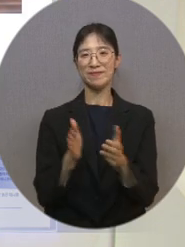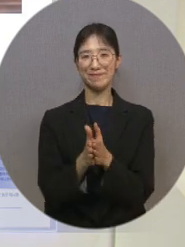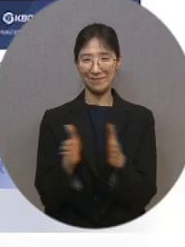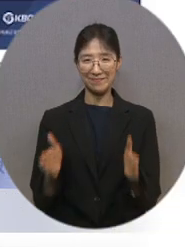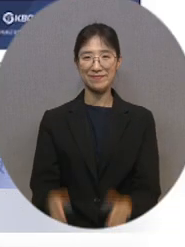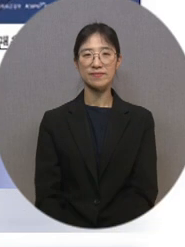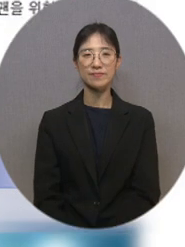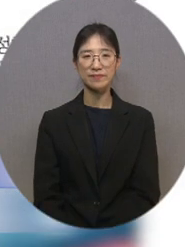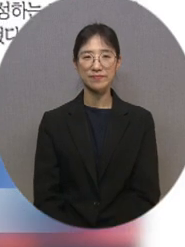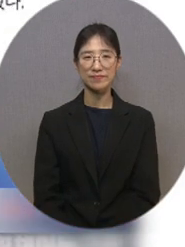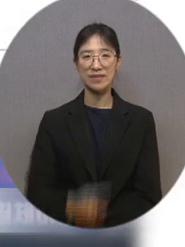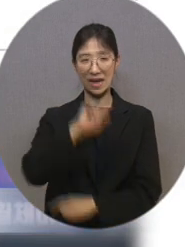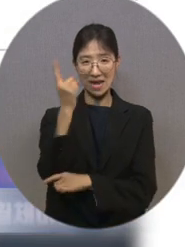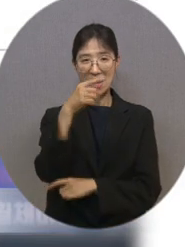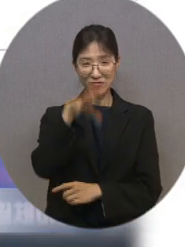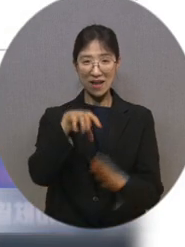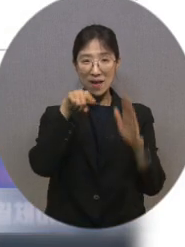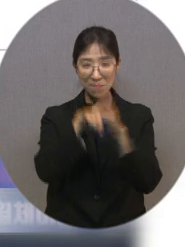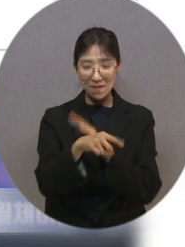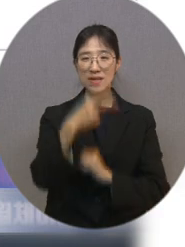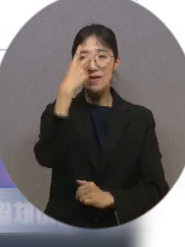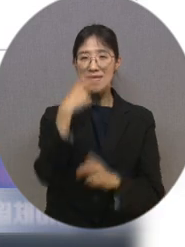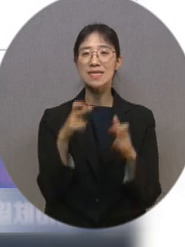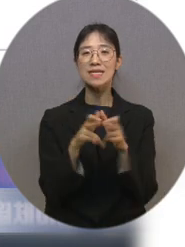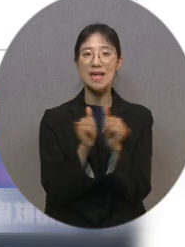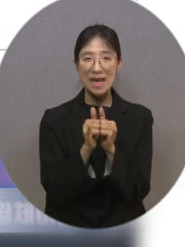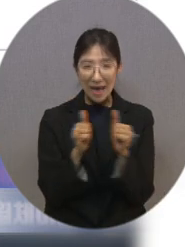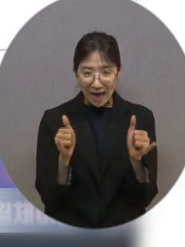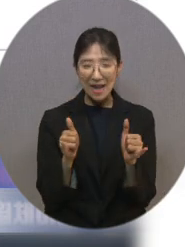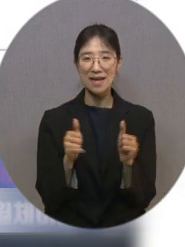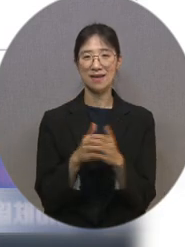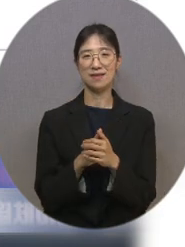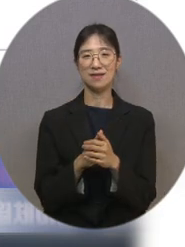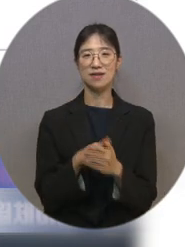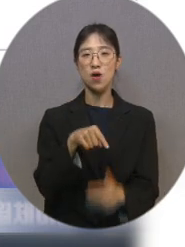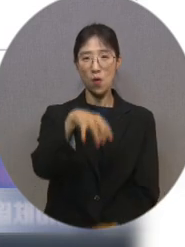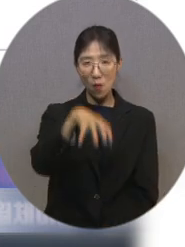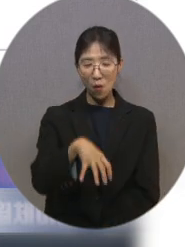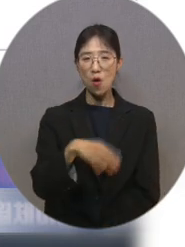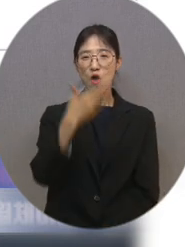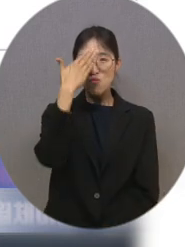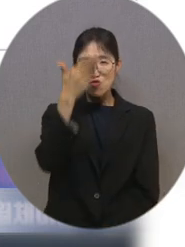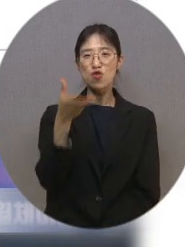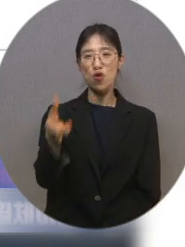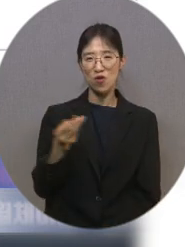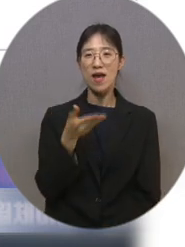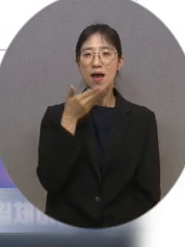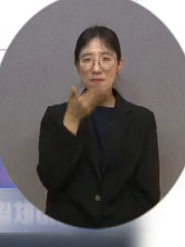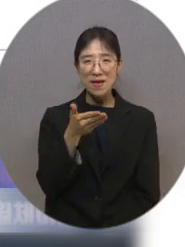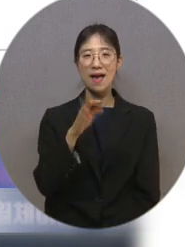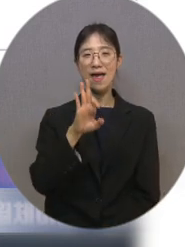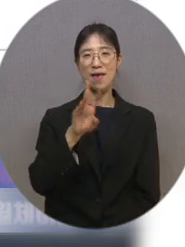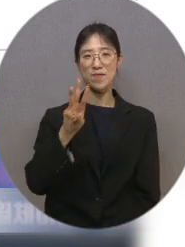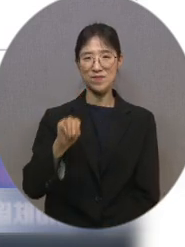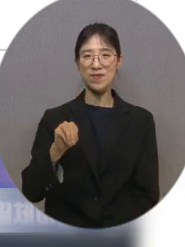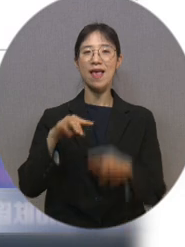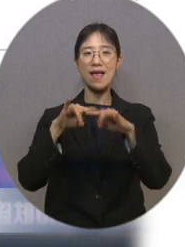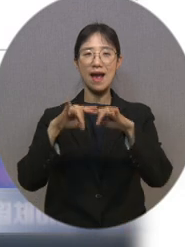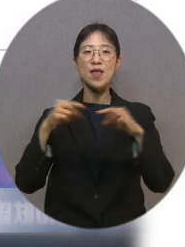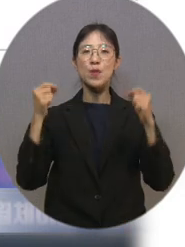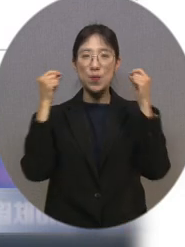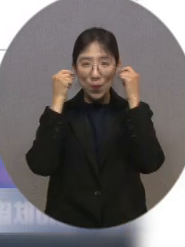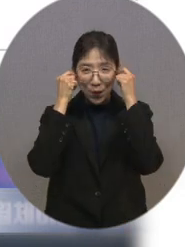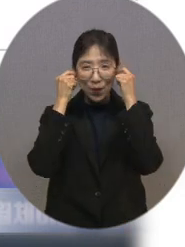시작했습니다. 야구장에 방문하는 시각장애인 관람객은 현장에서 무료로 대여 가능한 소출력 FM 라디오